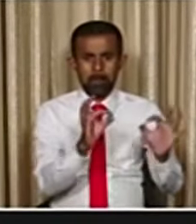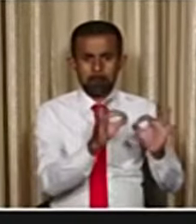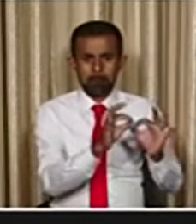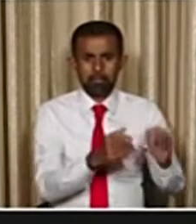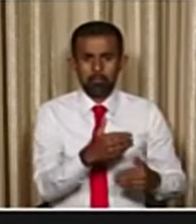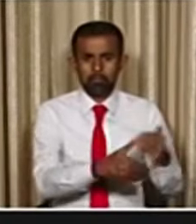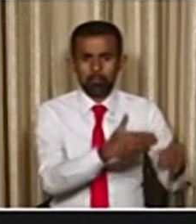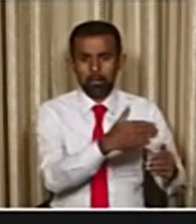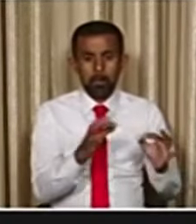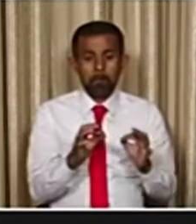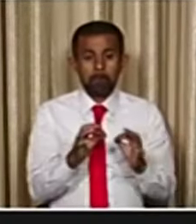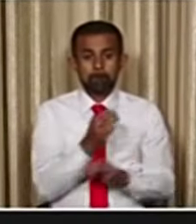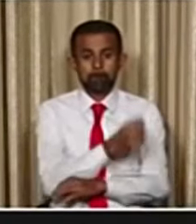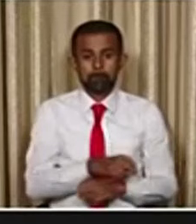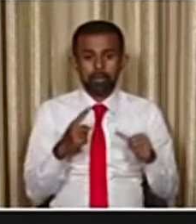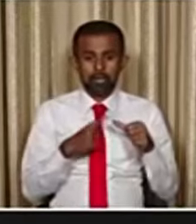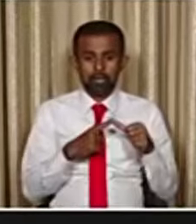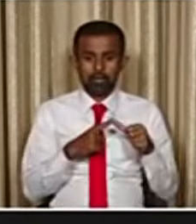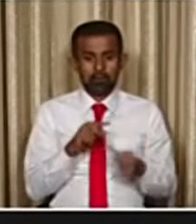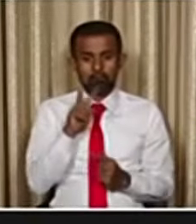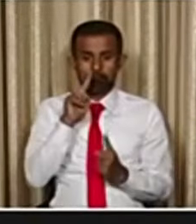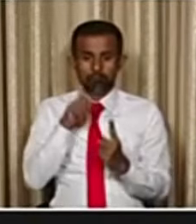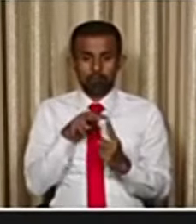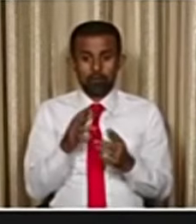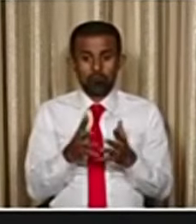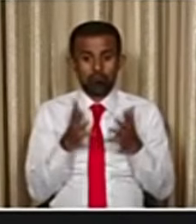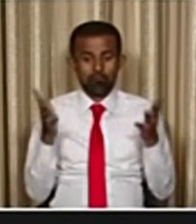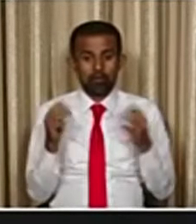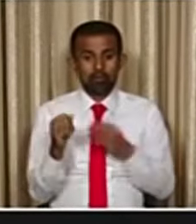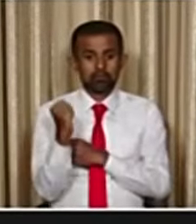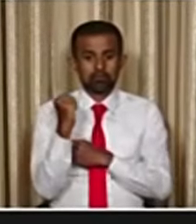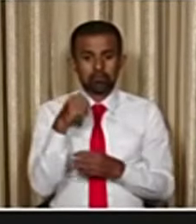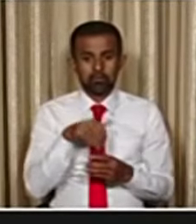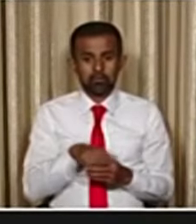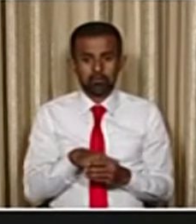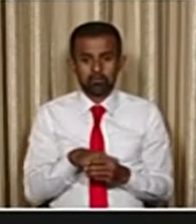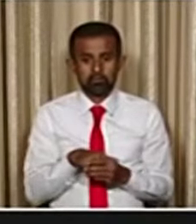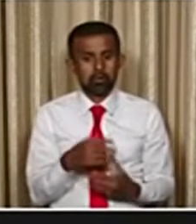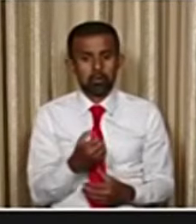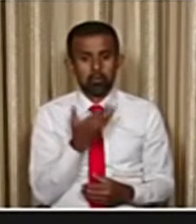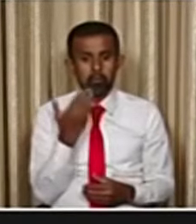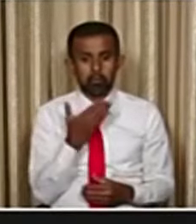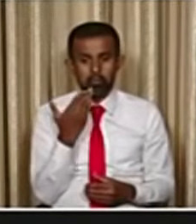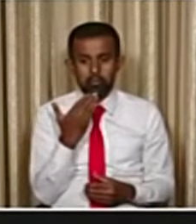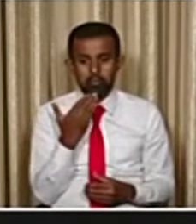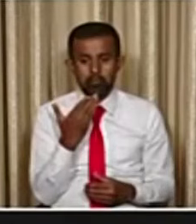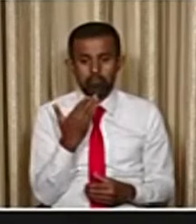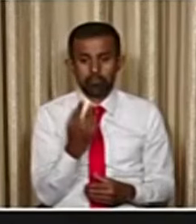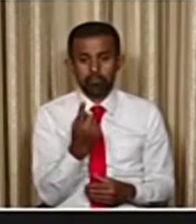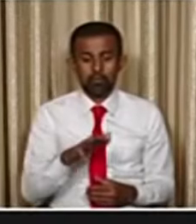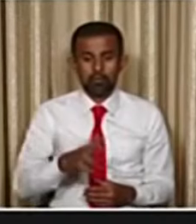යන්නේ. ප්ලෑන් A එක තමයි මේ අය විශ්වාස කරනවා විශාල බහුතර බලයක් තුළ මේ අයට බලය ලබා ගන්න පුළුවන් කියලා. නියෝජ්‍ය